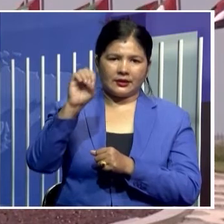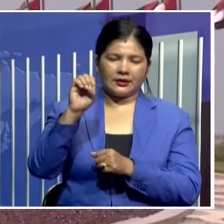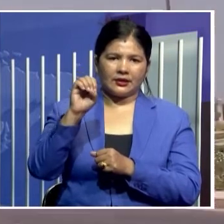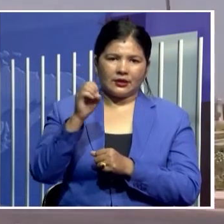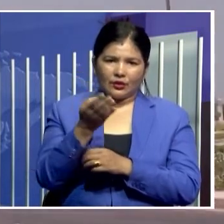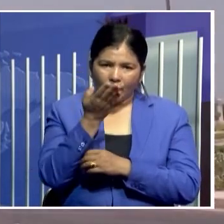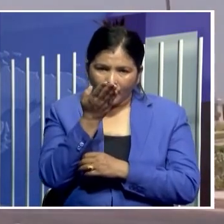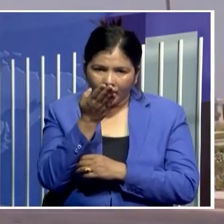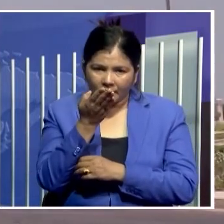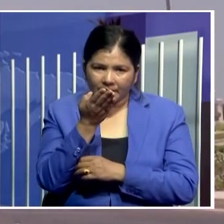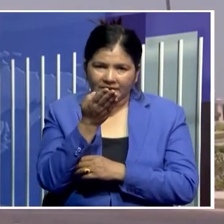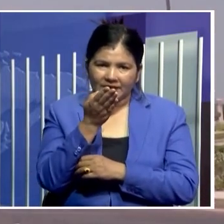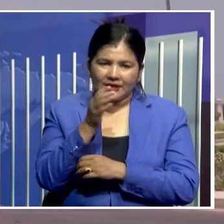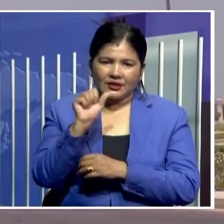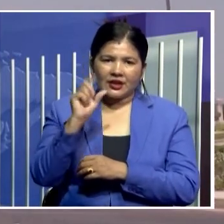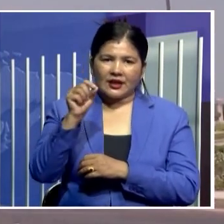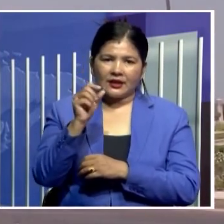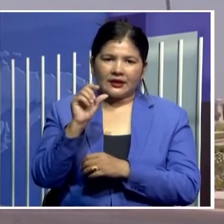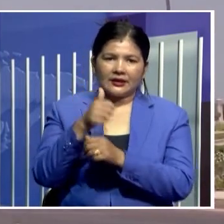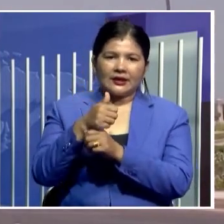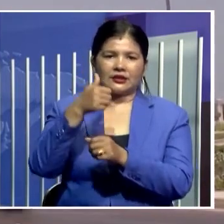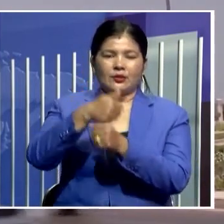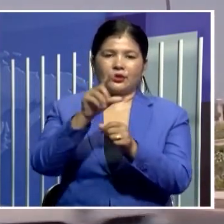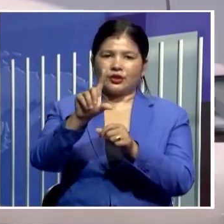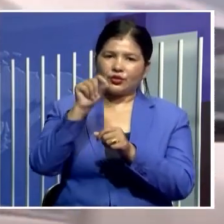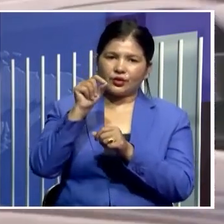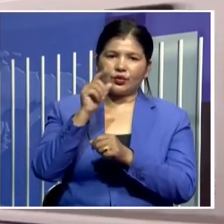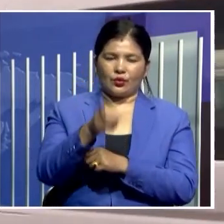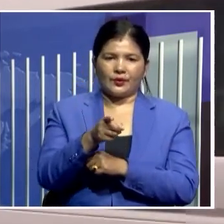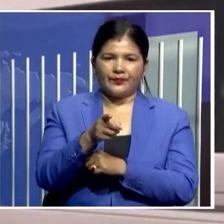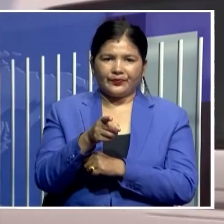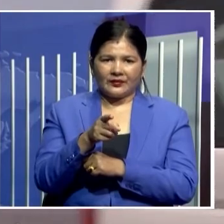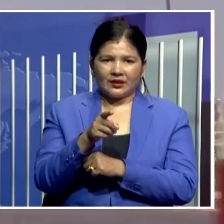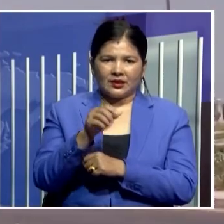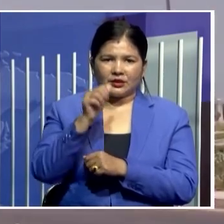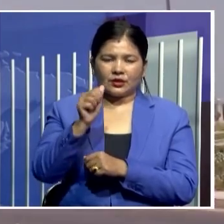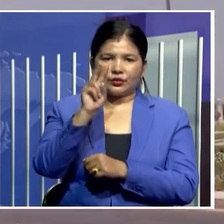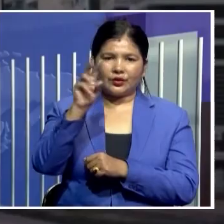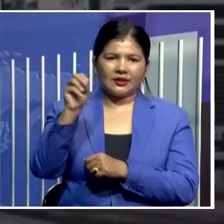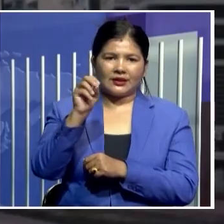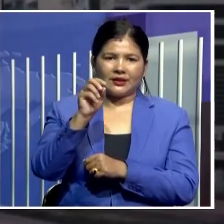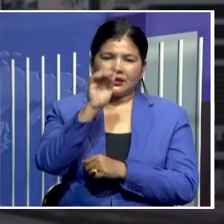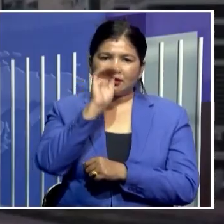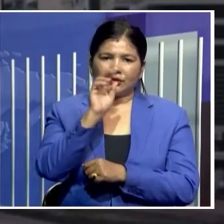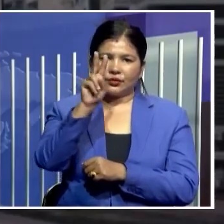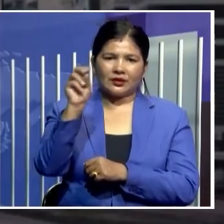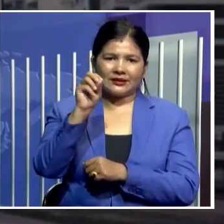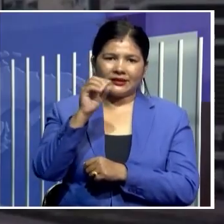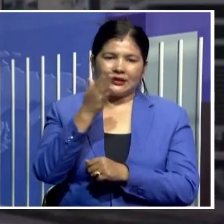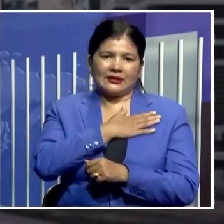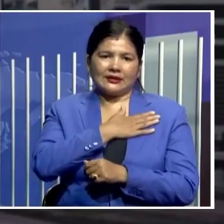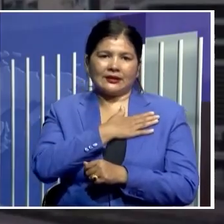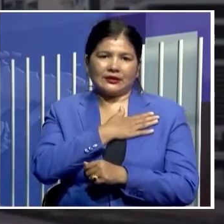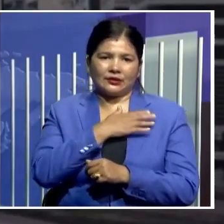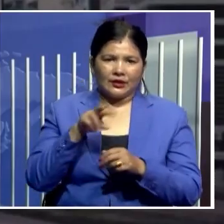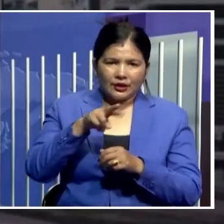शेख मोहम्मद बिन जायदलाई राष्ट्रपति चुनेको हो। खलिफा बिन जायद सन् 2014 हृदयघातका कारण हिँडडुल गर्न